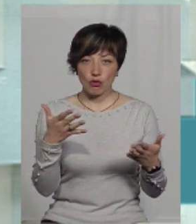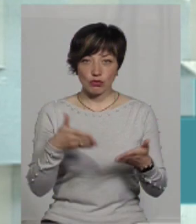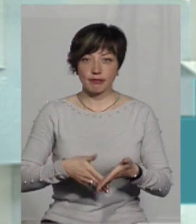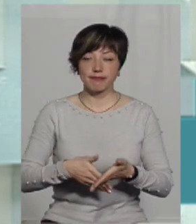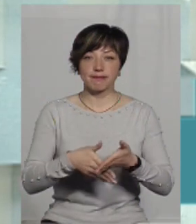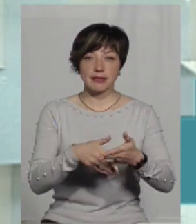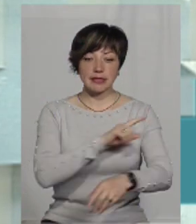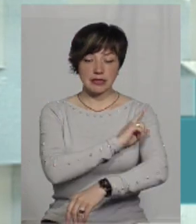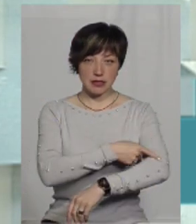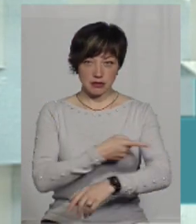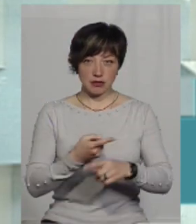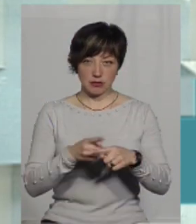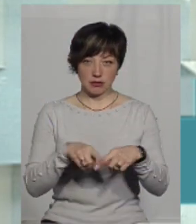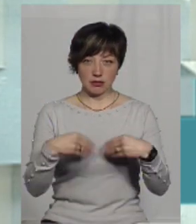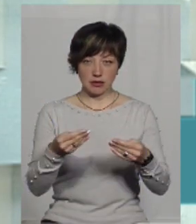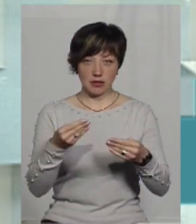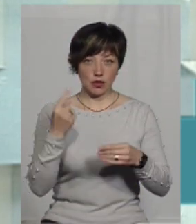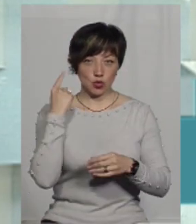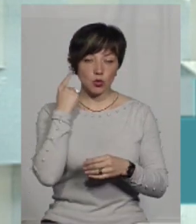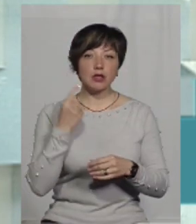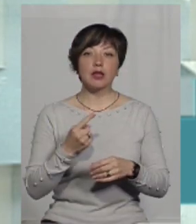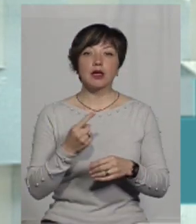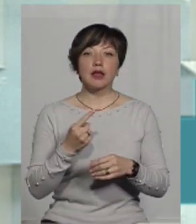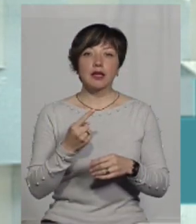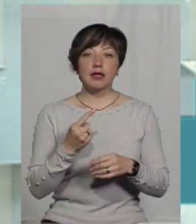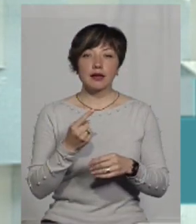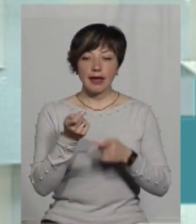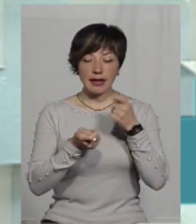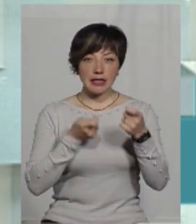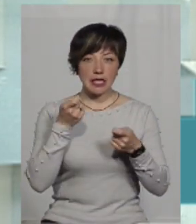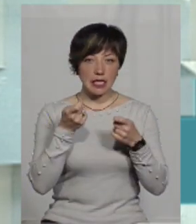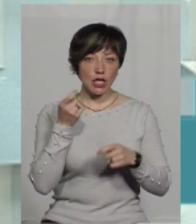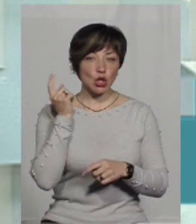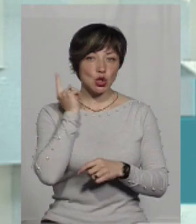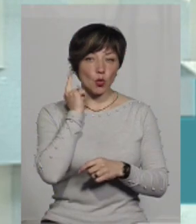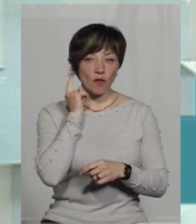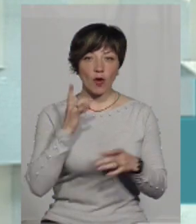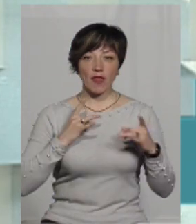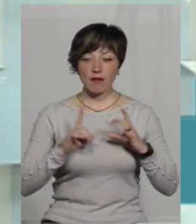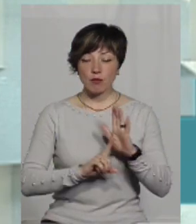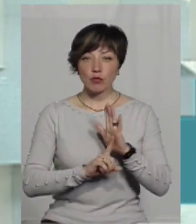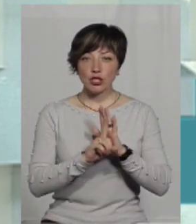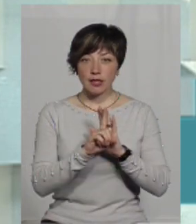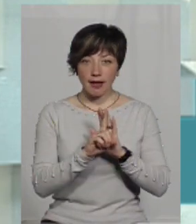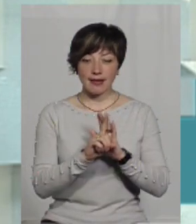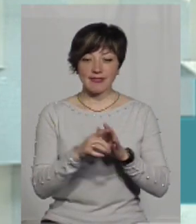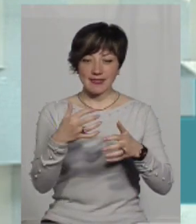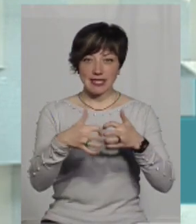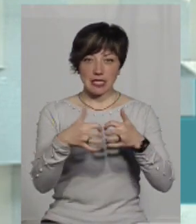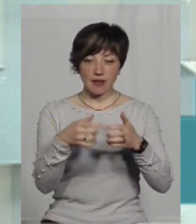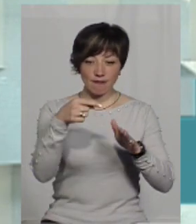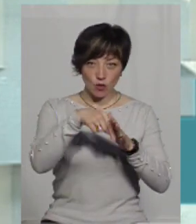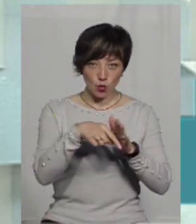потягнути всю силу цього. Тобто клітини слухового нерва, які починаються саме в середньому,